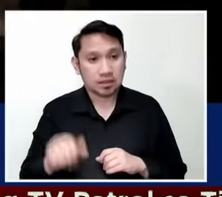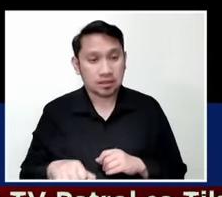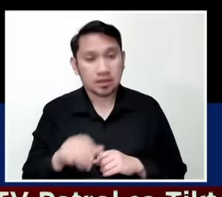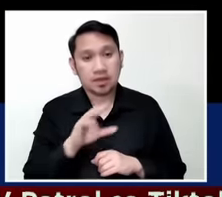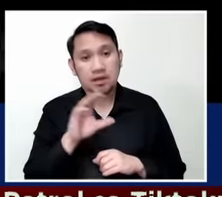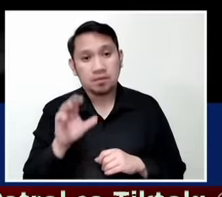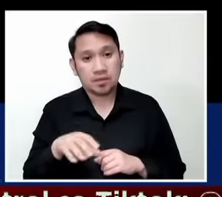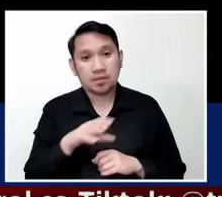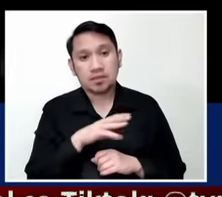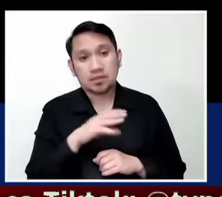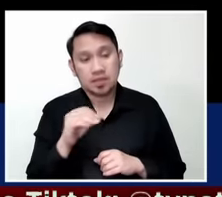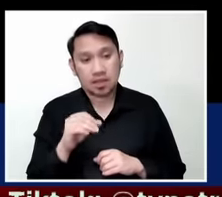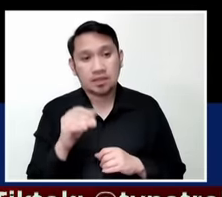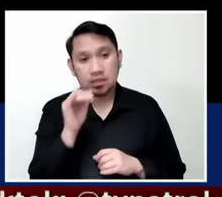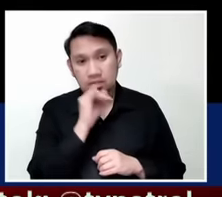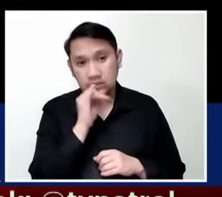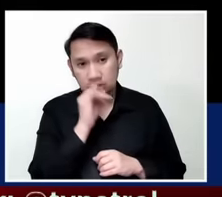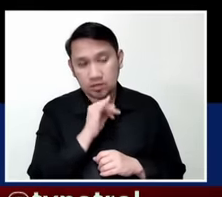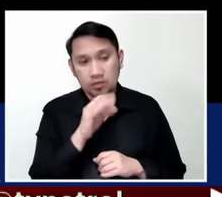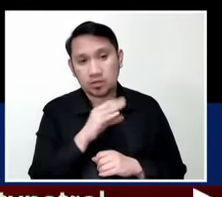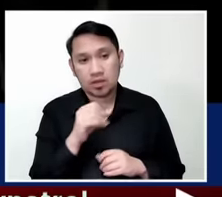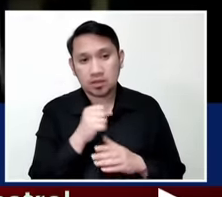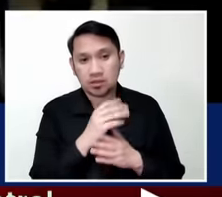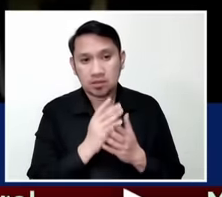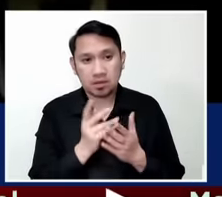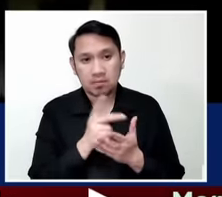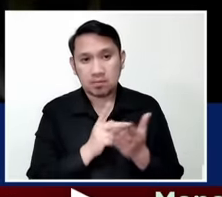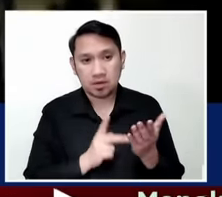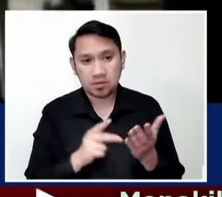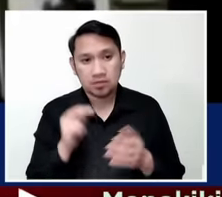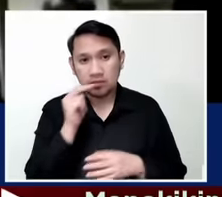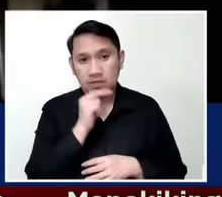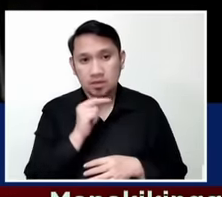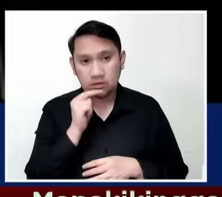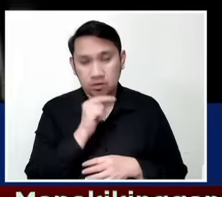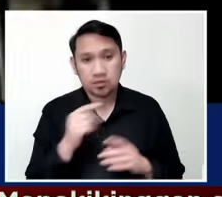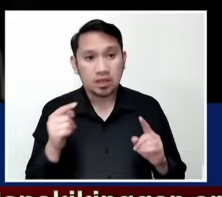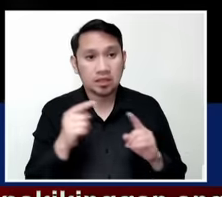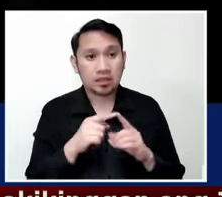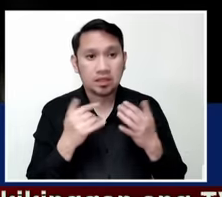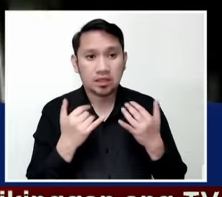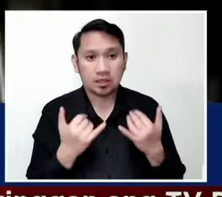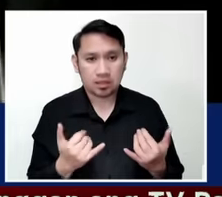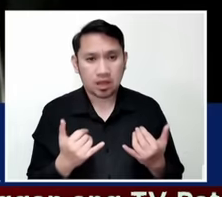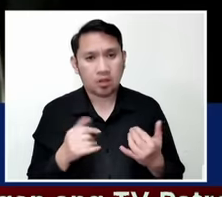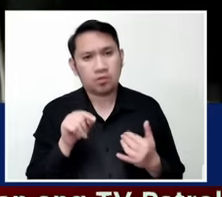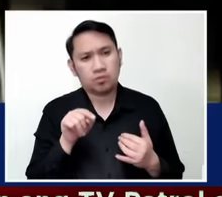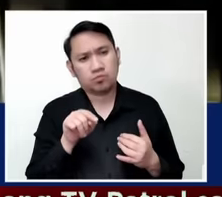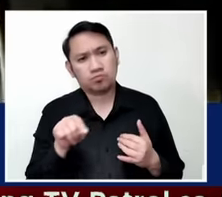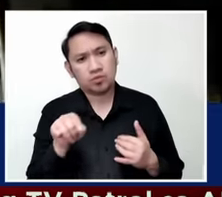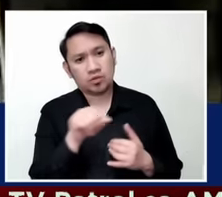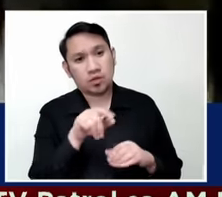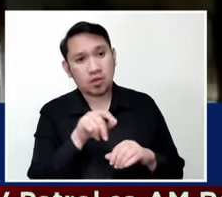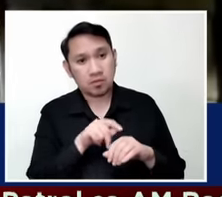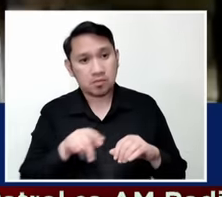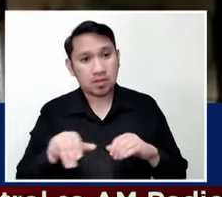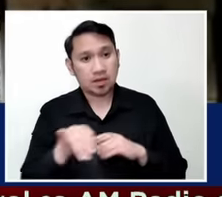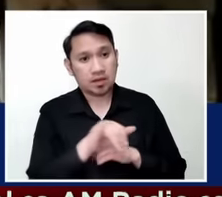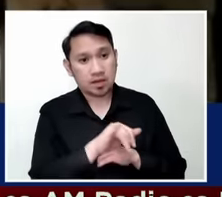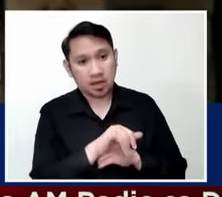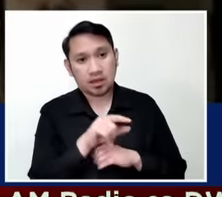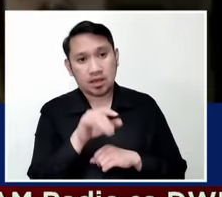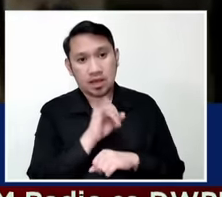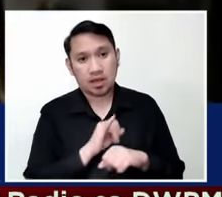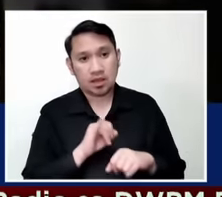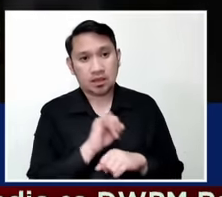Guimaras, Iloilo, Panay at ilang bahagi ng Negros. Hanggang ngayon, malaking bahagi pa rin ng Panay Island ang wala pa rin